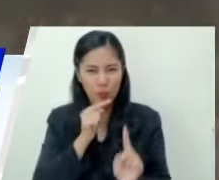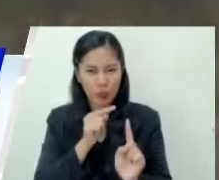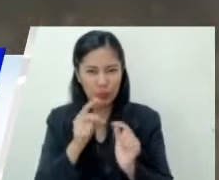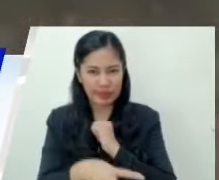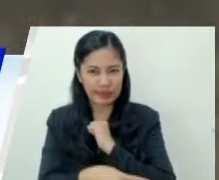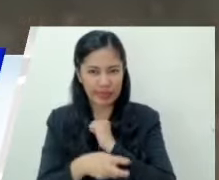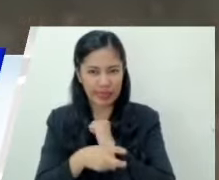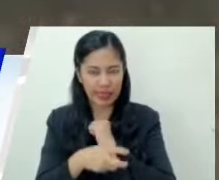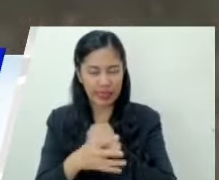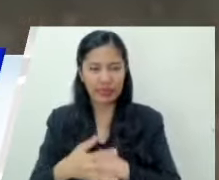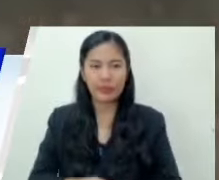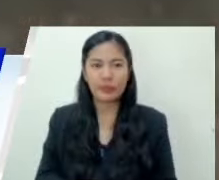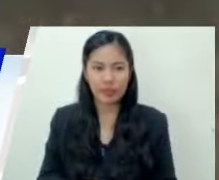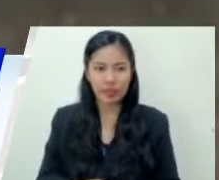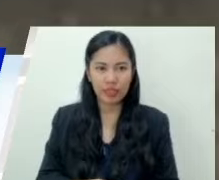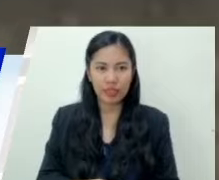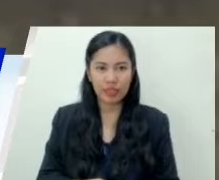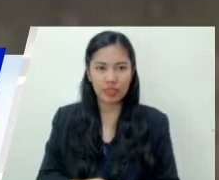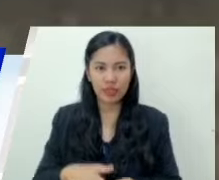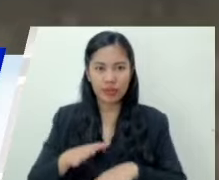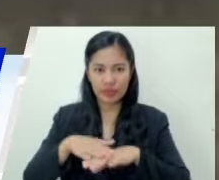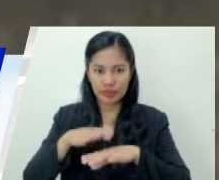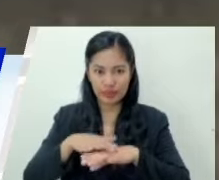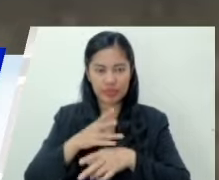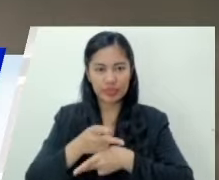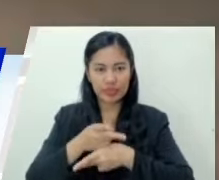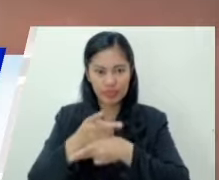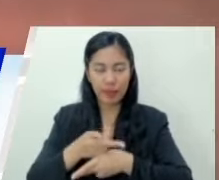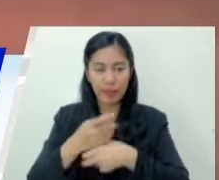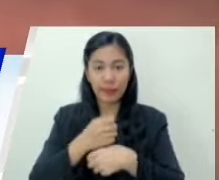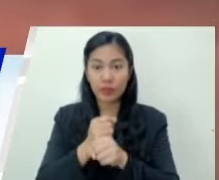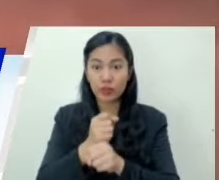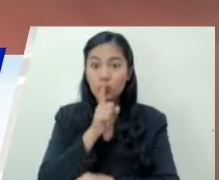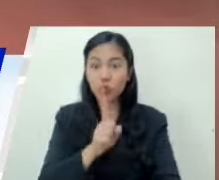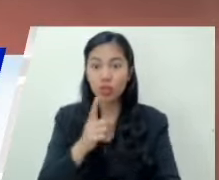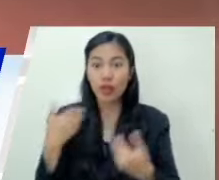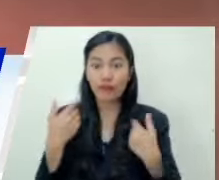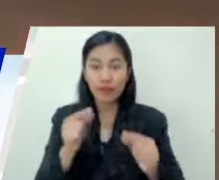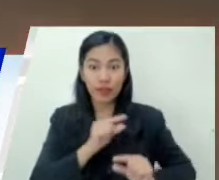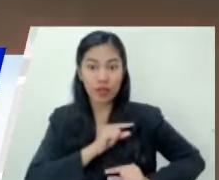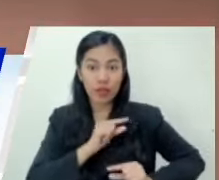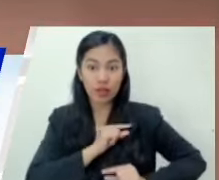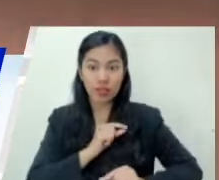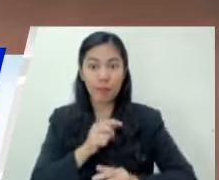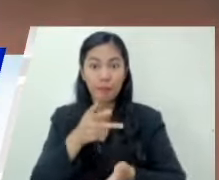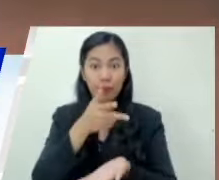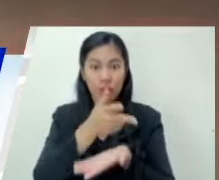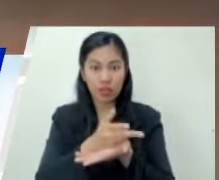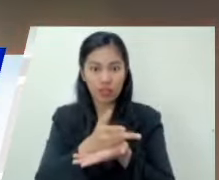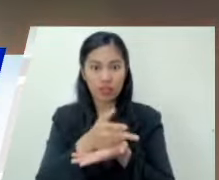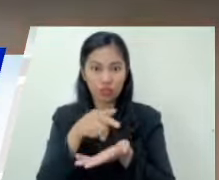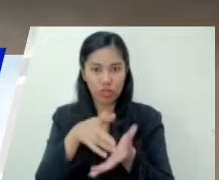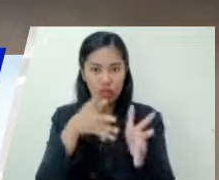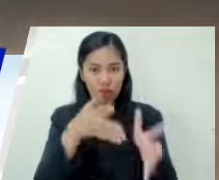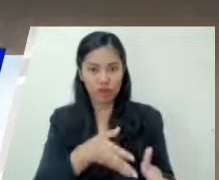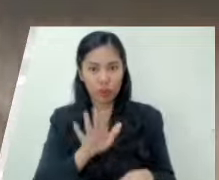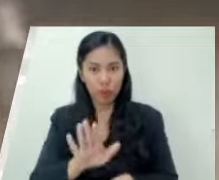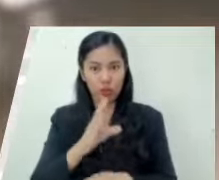motorista magdobli ingat at siguraduhin may security guard o bantay sa parking lot na pag-iiwanan ng inyong sasakyan.